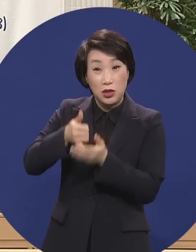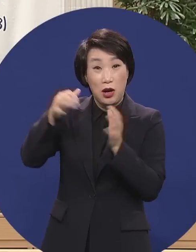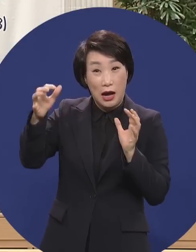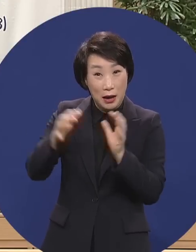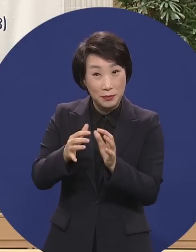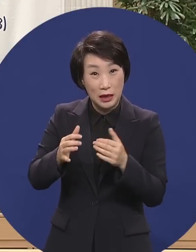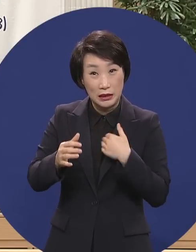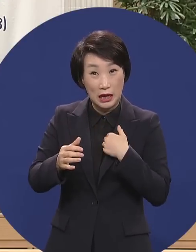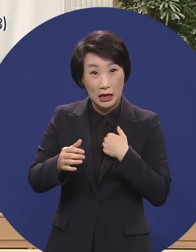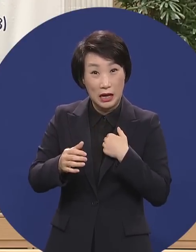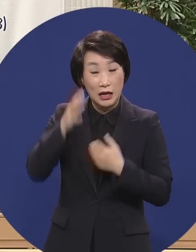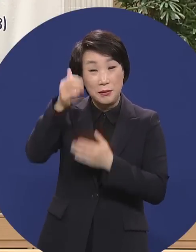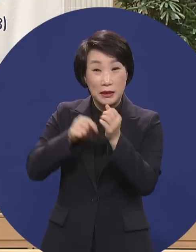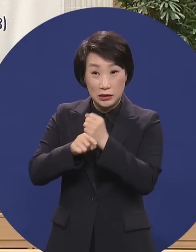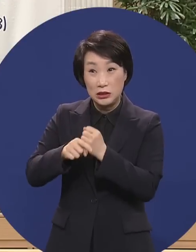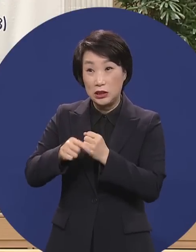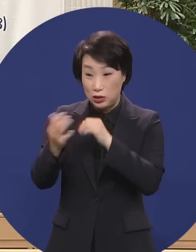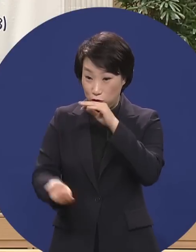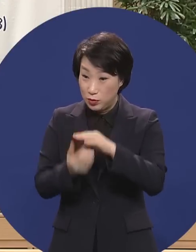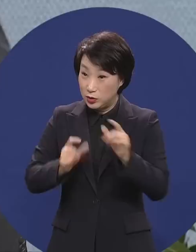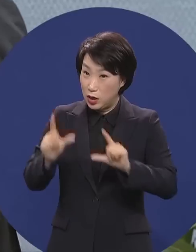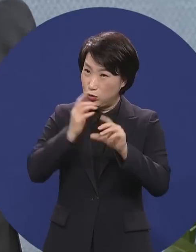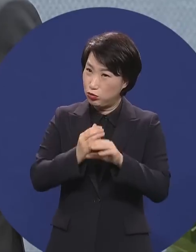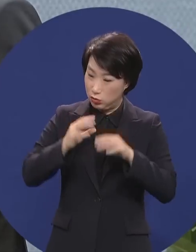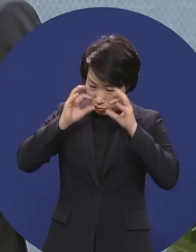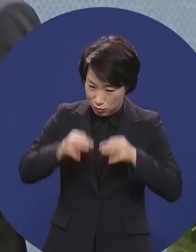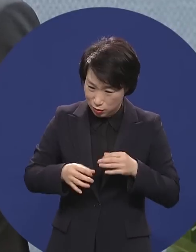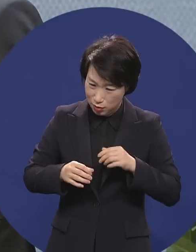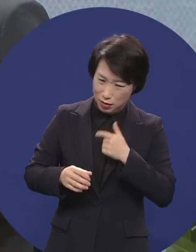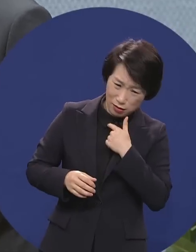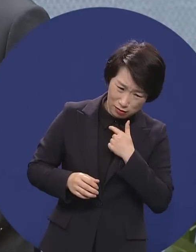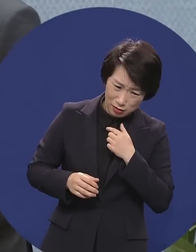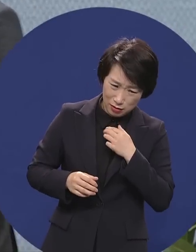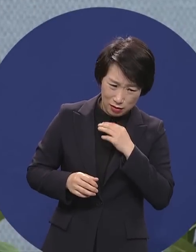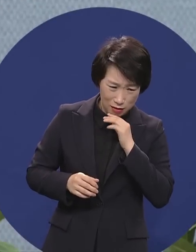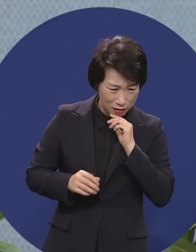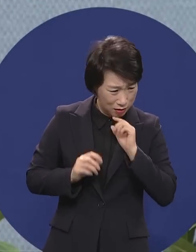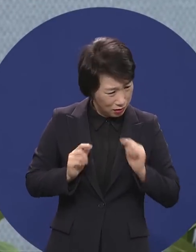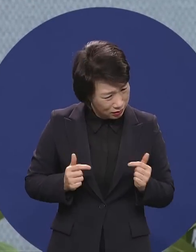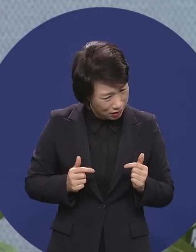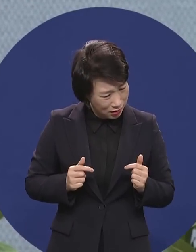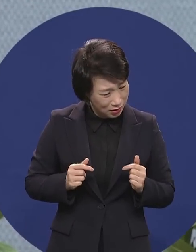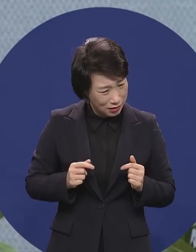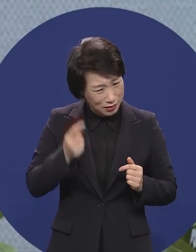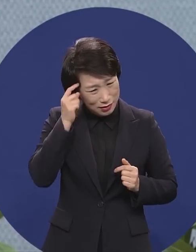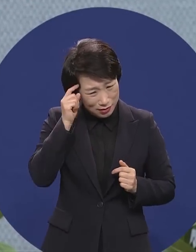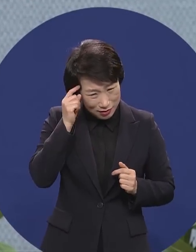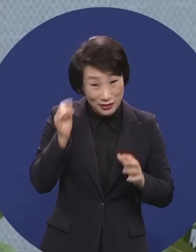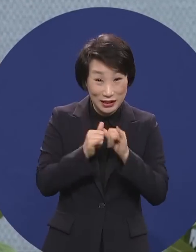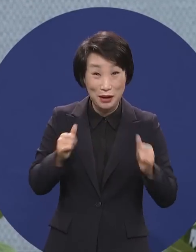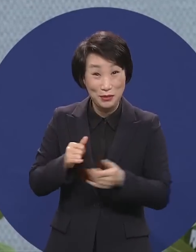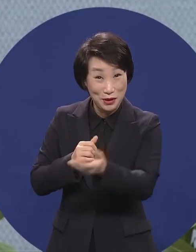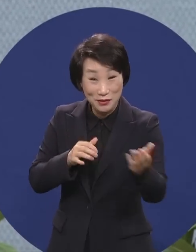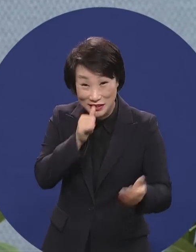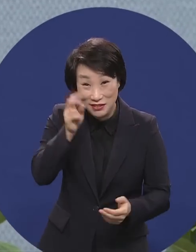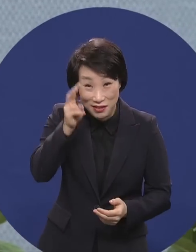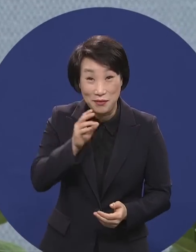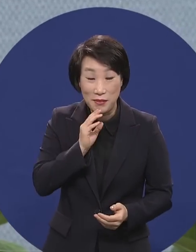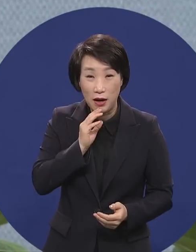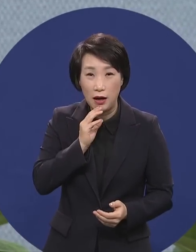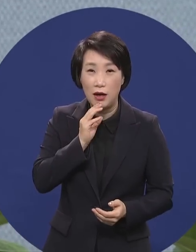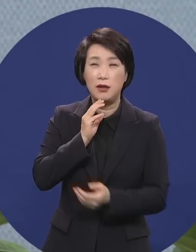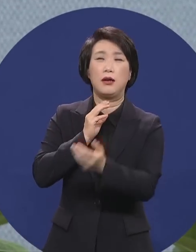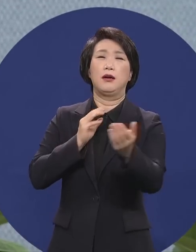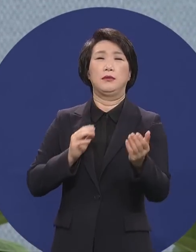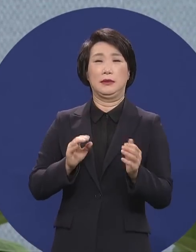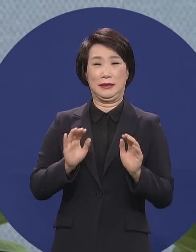더불어 그의 뜻을 이루면 하나? 아닌가? 벌써 이렇게 생각해 보는 사람이 있다면